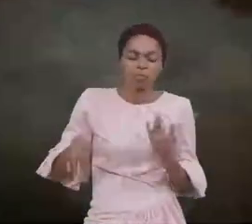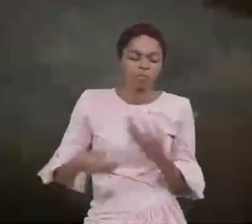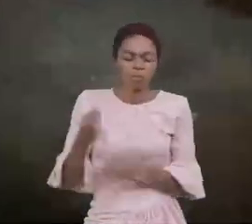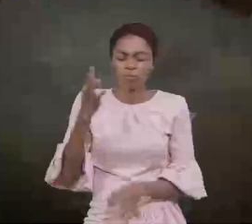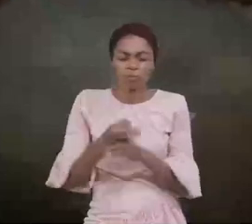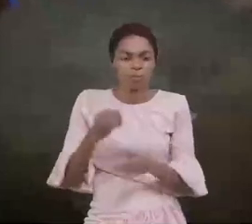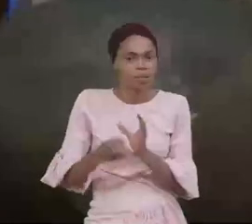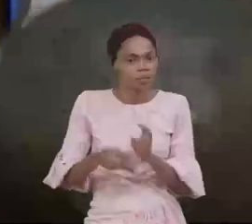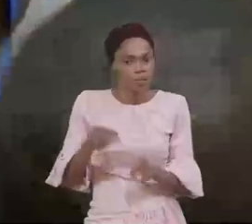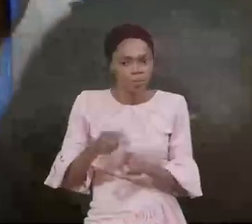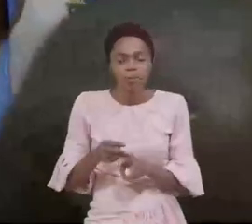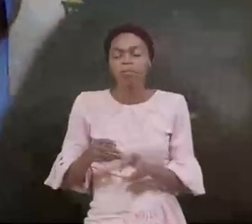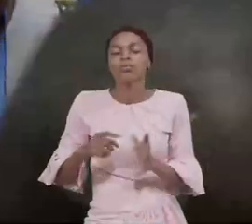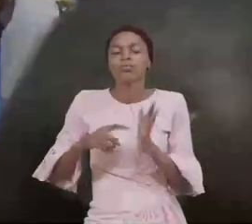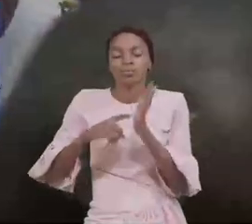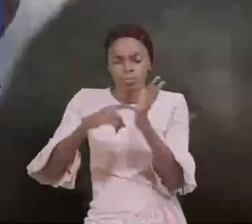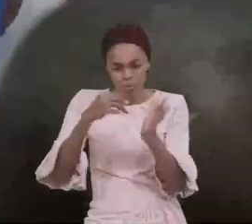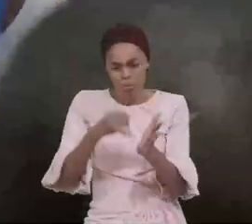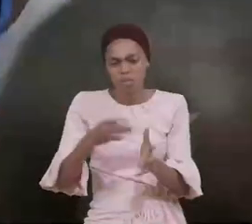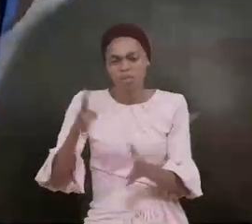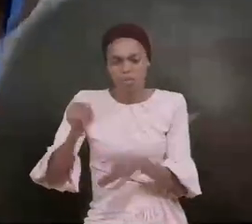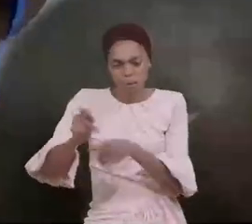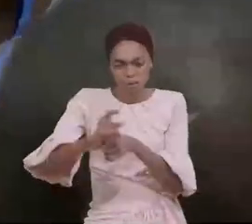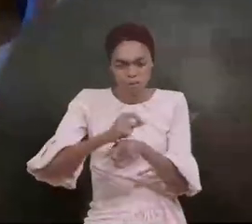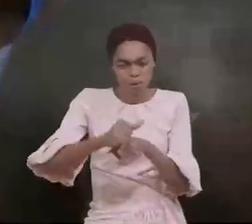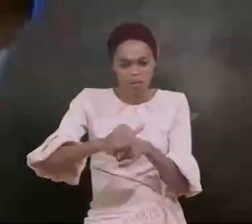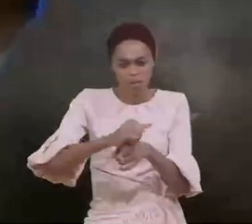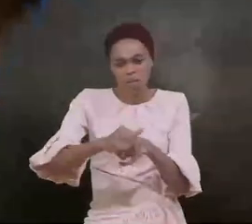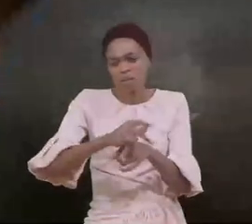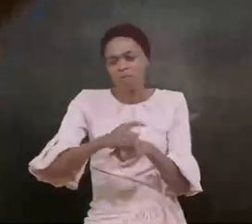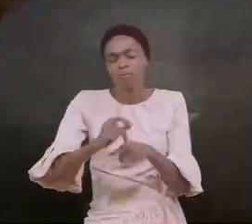foi dans le monde. Montre cette foi.